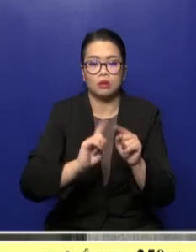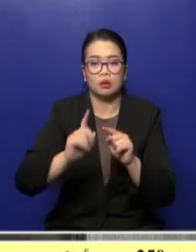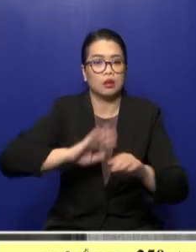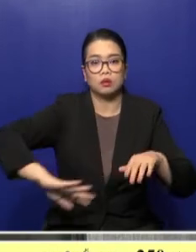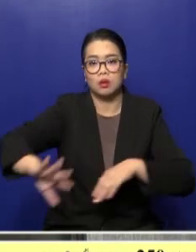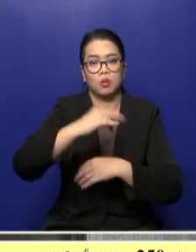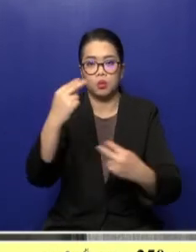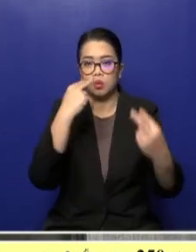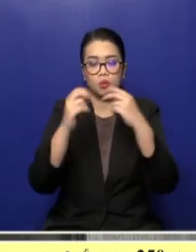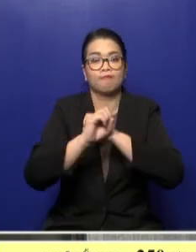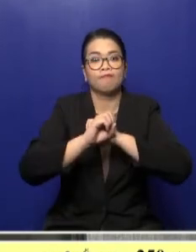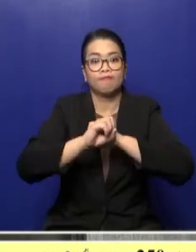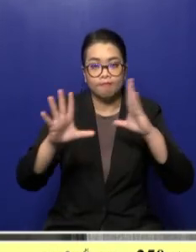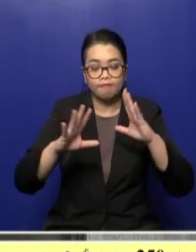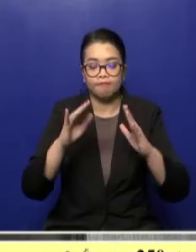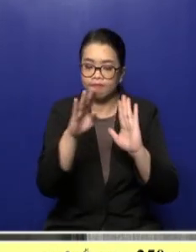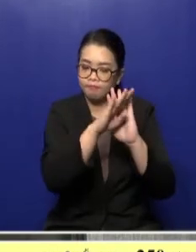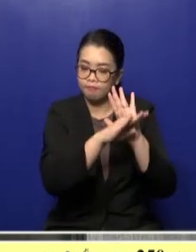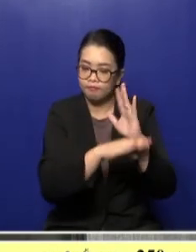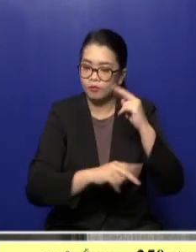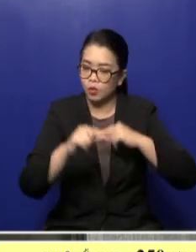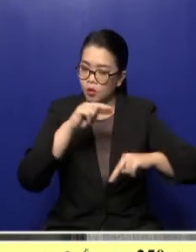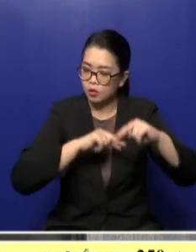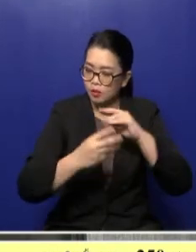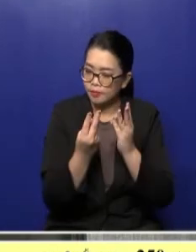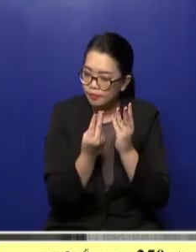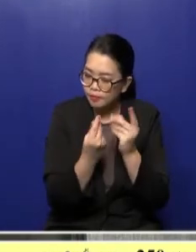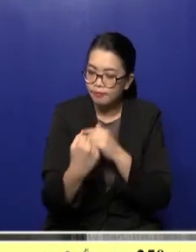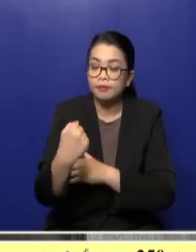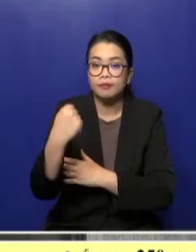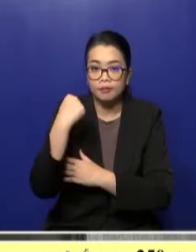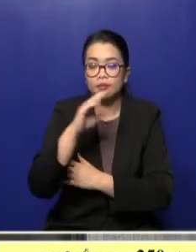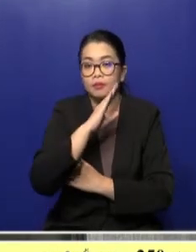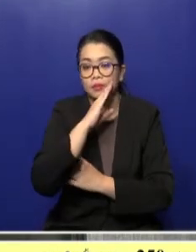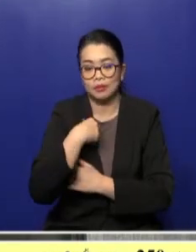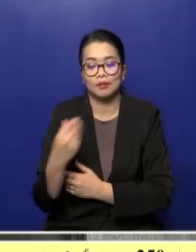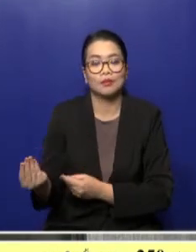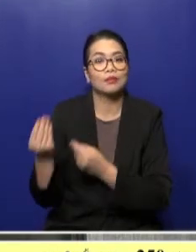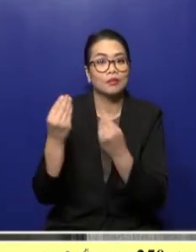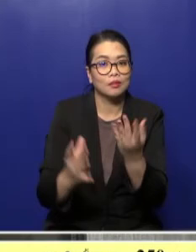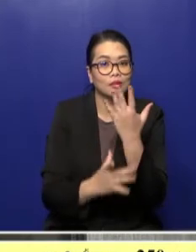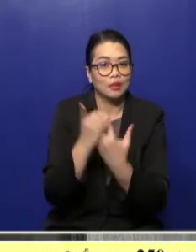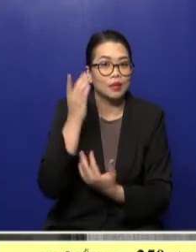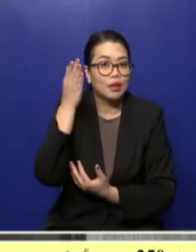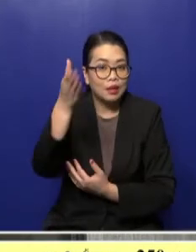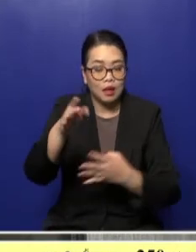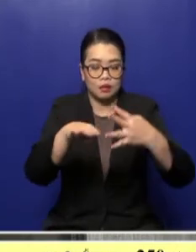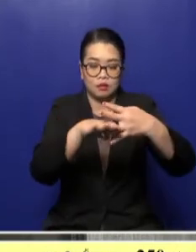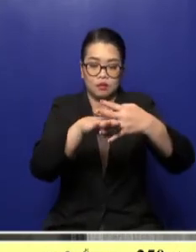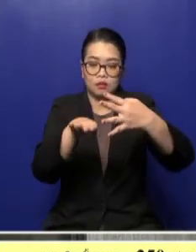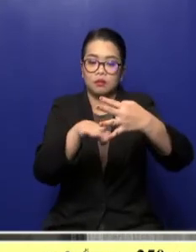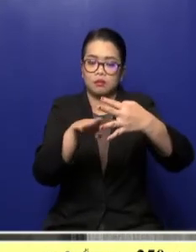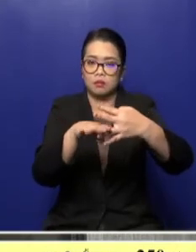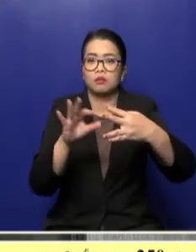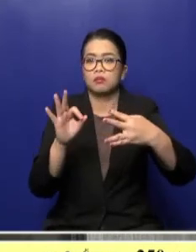ว่าได้ดำเนินการครบถ้วนถ้าสามารถฆ่าผมสมพระว่าถ้าส่งเข้ามาในอาทิตย์หน้าหรือ 2อาทิตย์ผมคิด